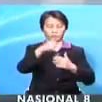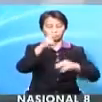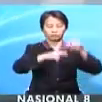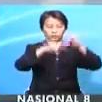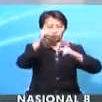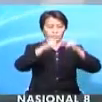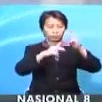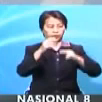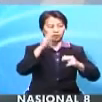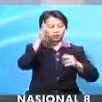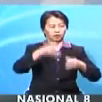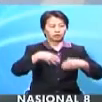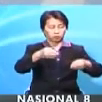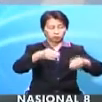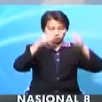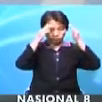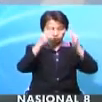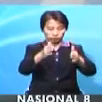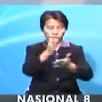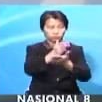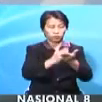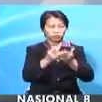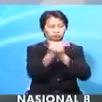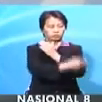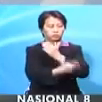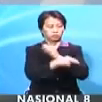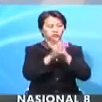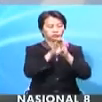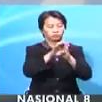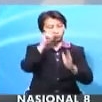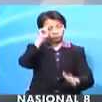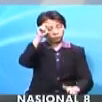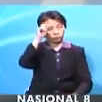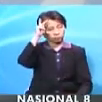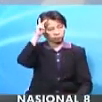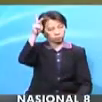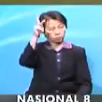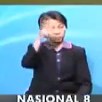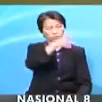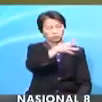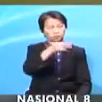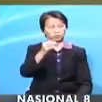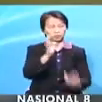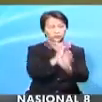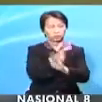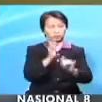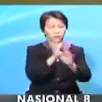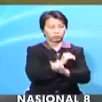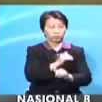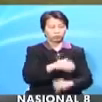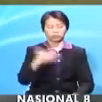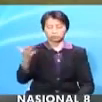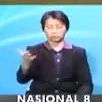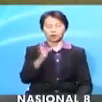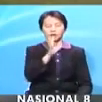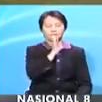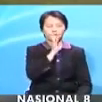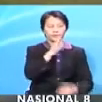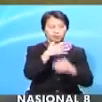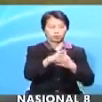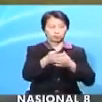seterusnya akan memberi tumpuan kepada beberapa buah Negeri seperti Trengganu Kelantan dan serawa Beliau berkata demikian